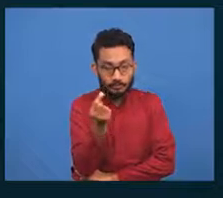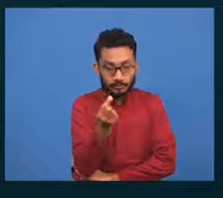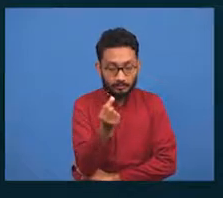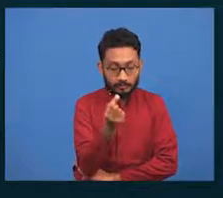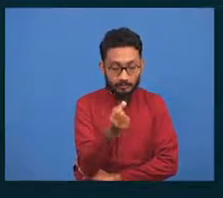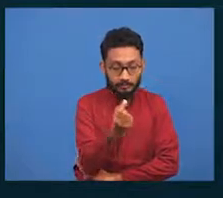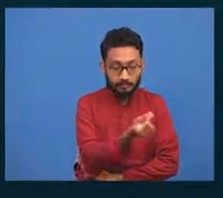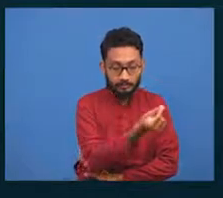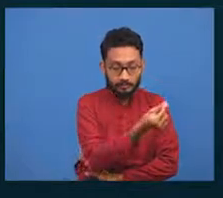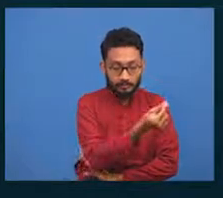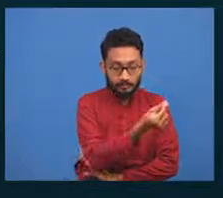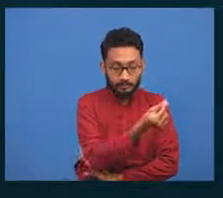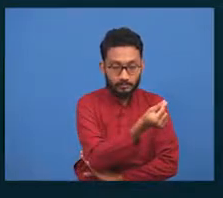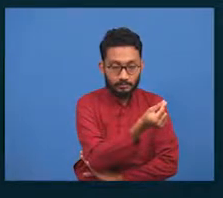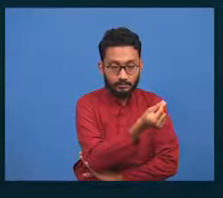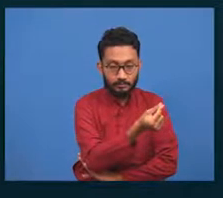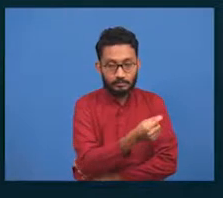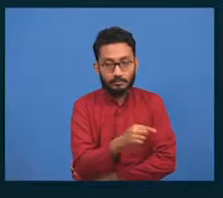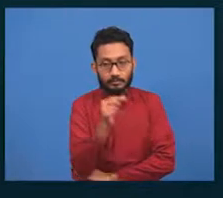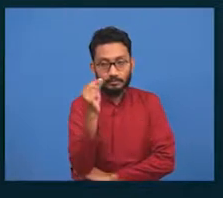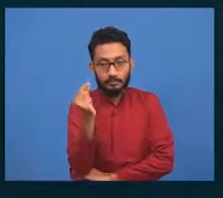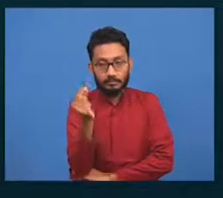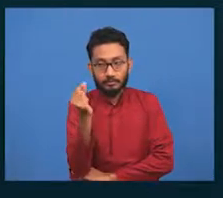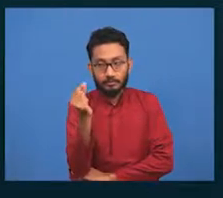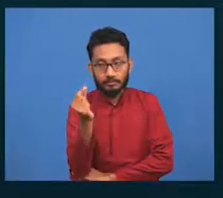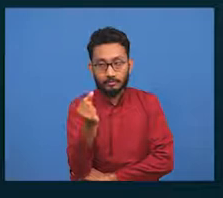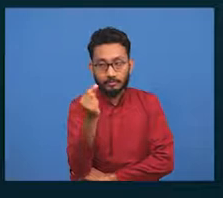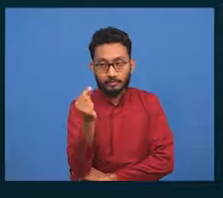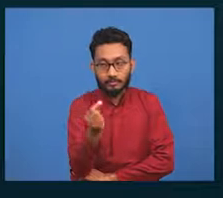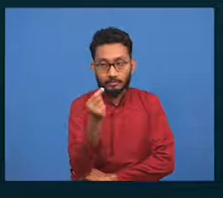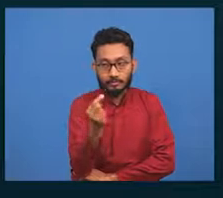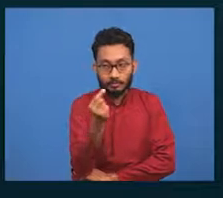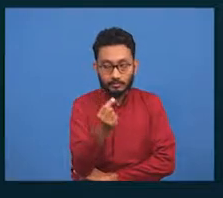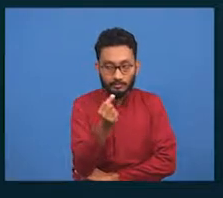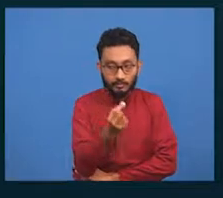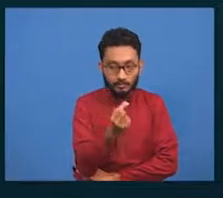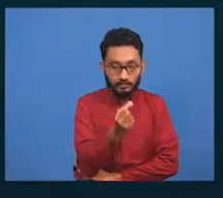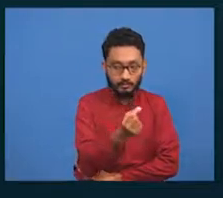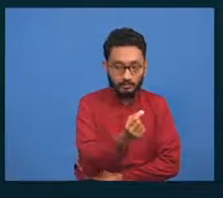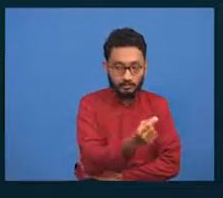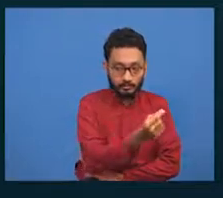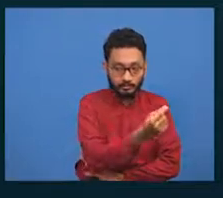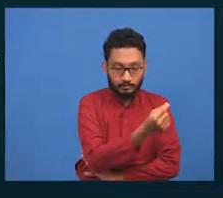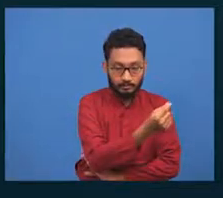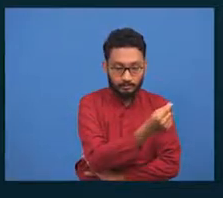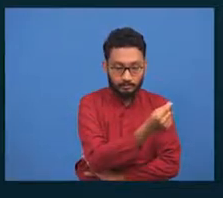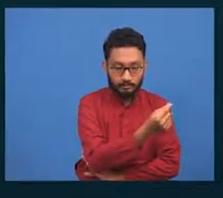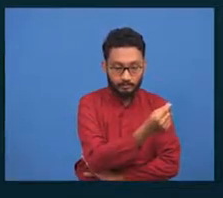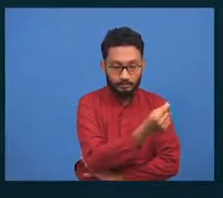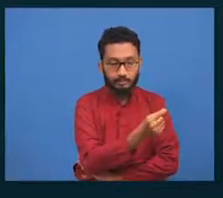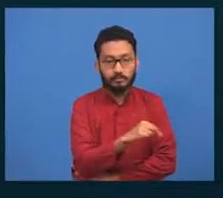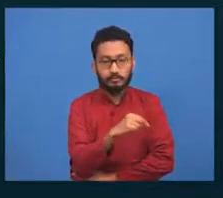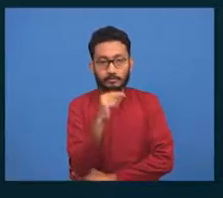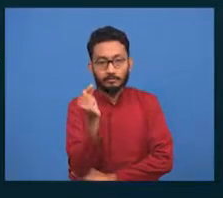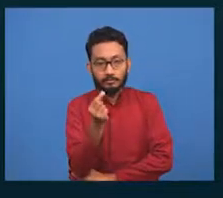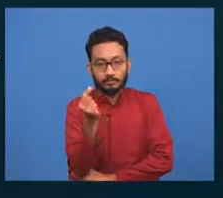أُولَئِكَ الَّذِينَ أُبْسِلُوا بِمَا كَسَبُوا لَهُمْ شَرَابٌ مِّنْ